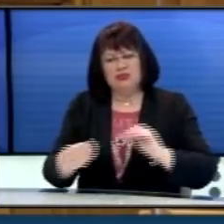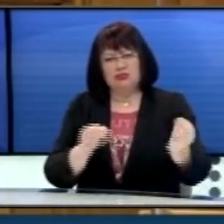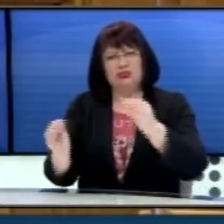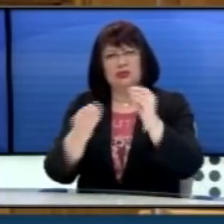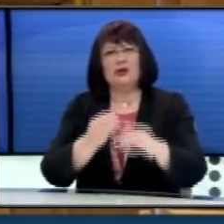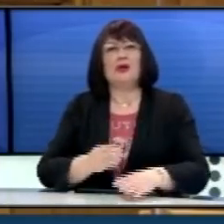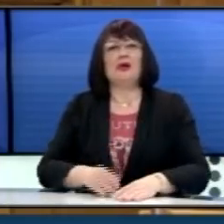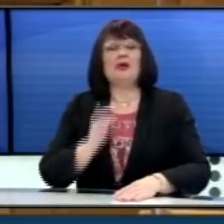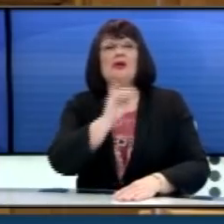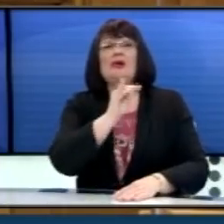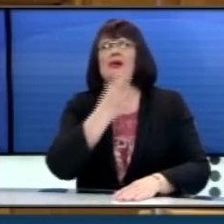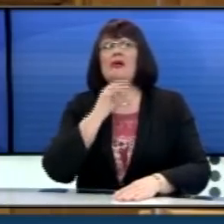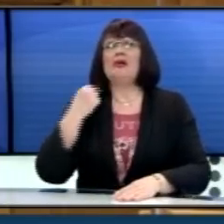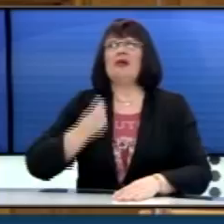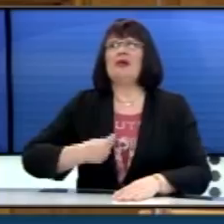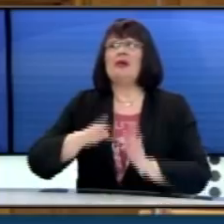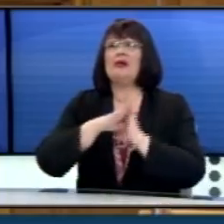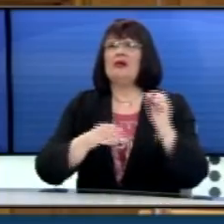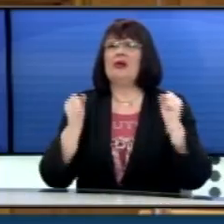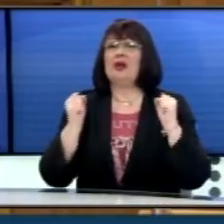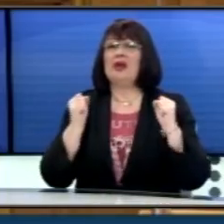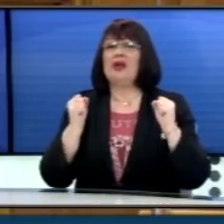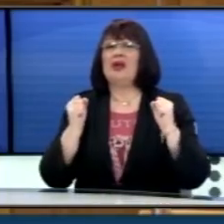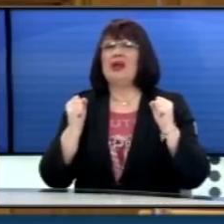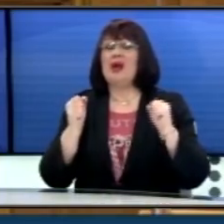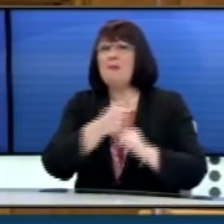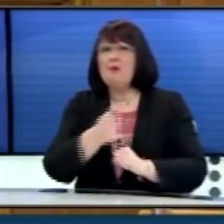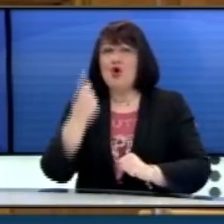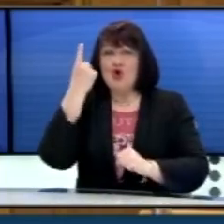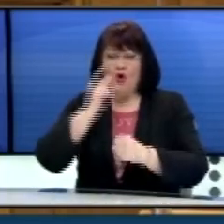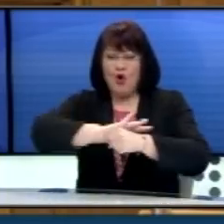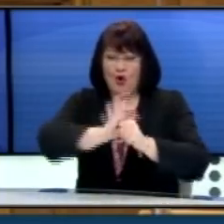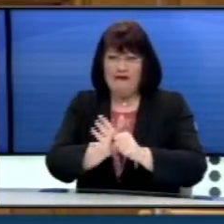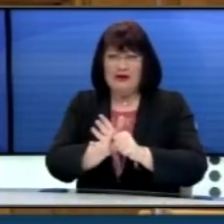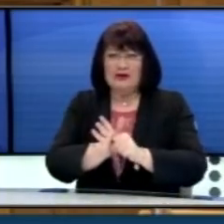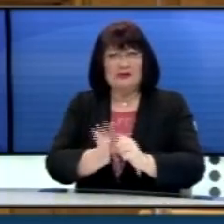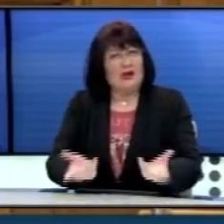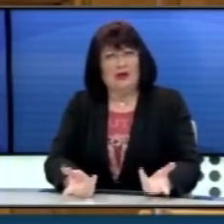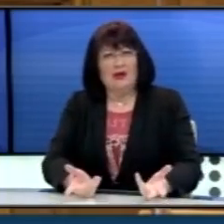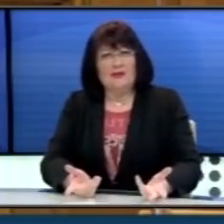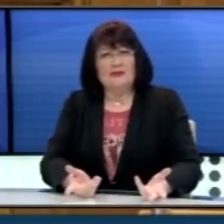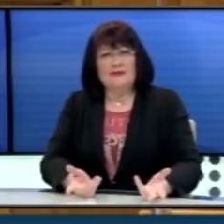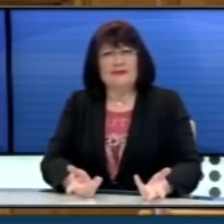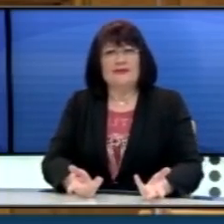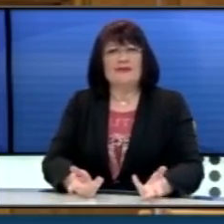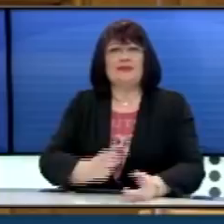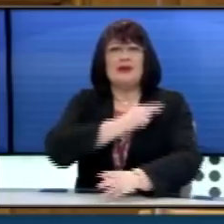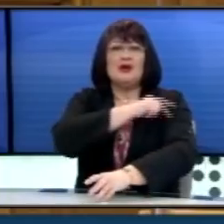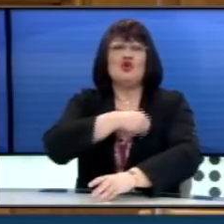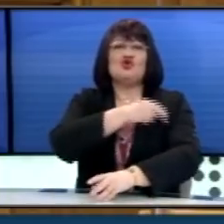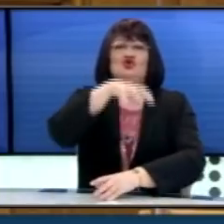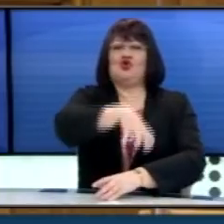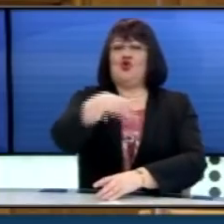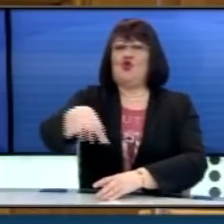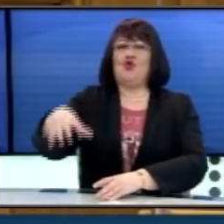το δημόσιο σύστημα υγείας να μετατραπεί σε σύστημα μιας νόσου? Κάθε τρεις και λίγο ανακοινώνεται τη μετατροπή ενός